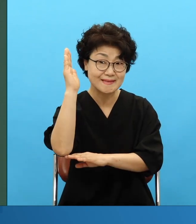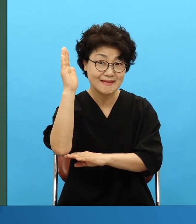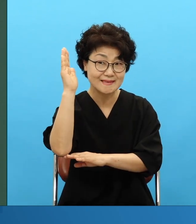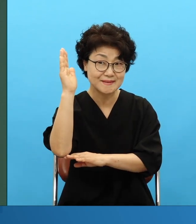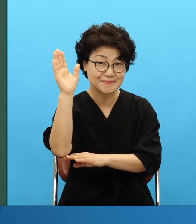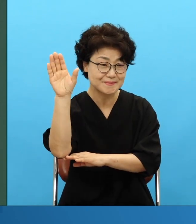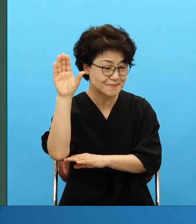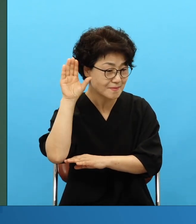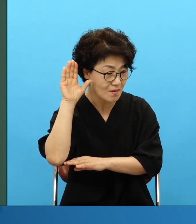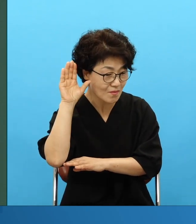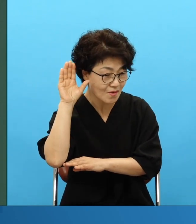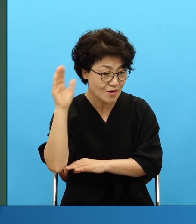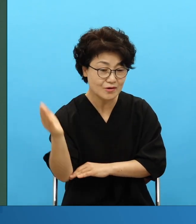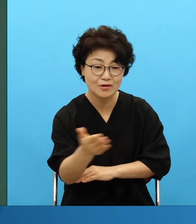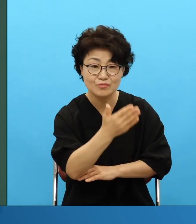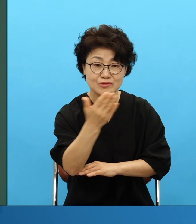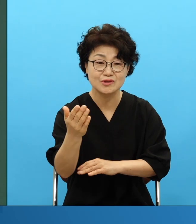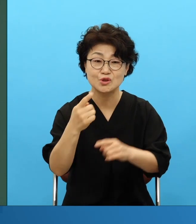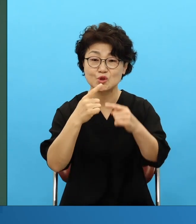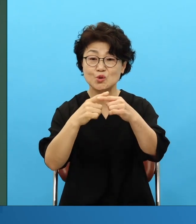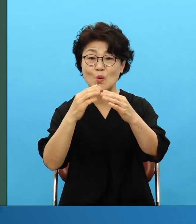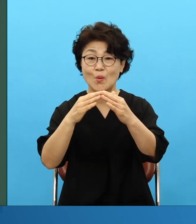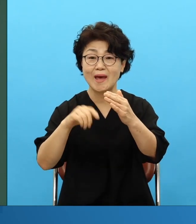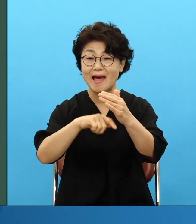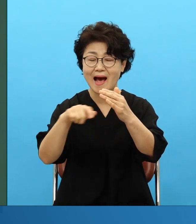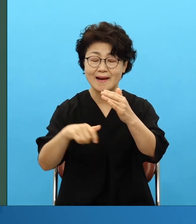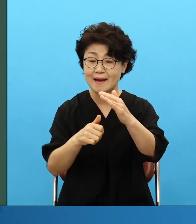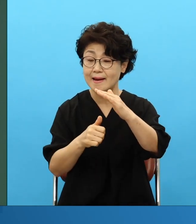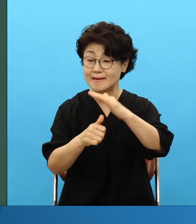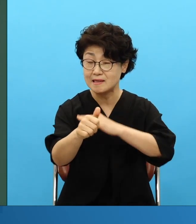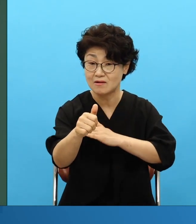리더들이고 교육자들이고 전부 사명자들인데